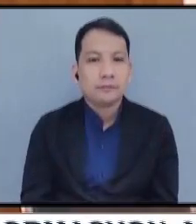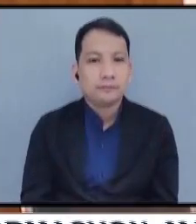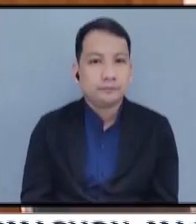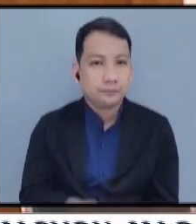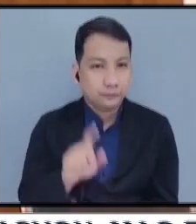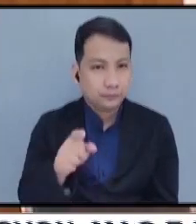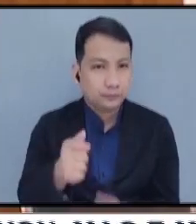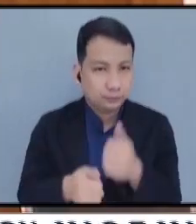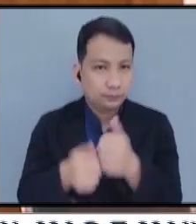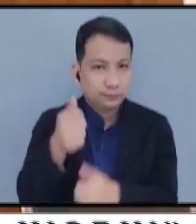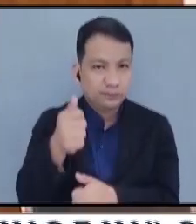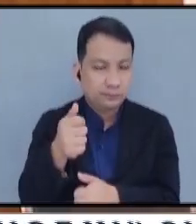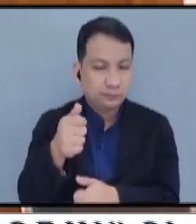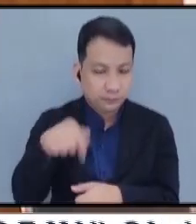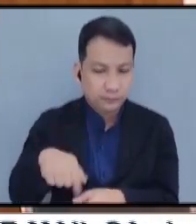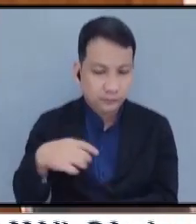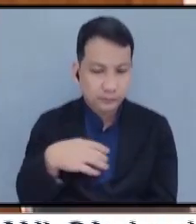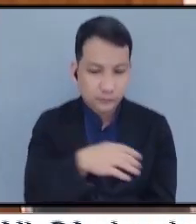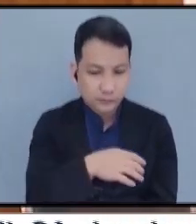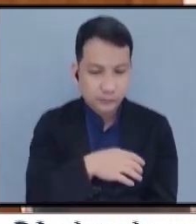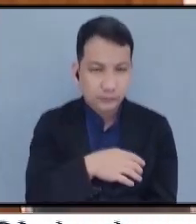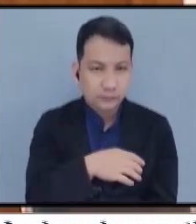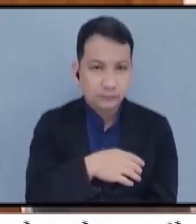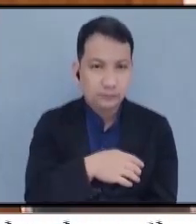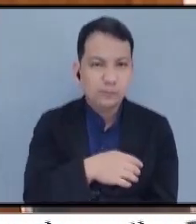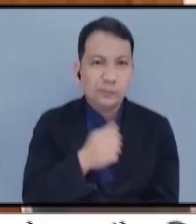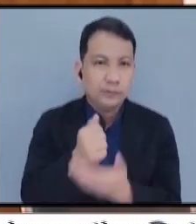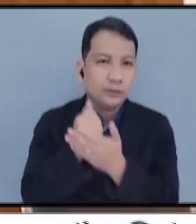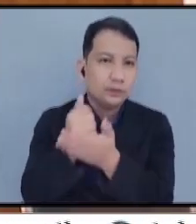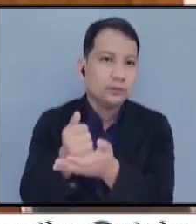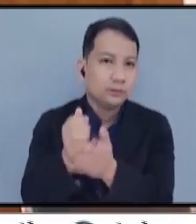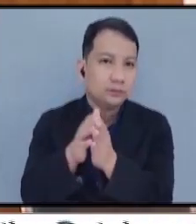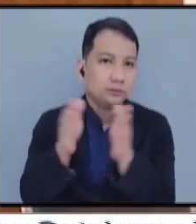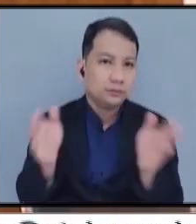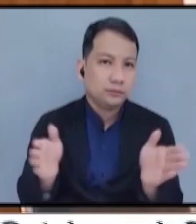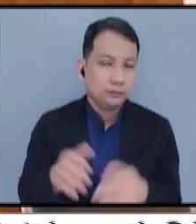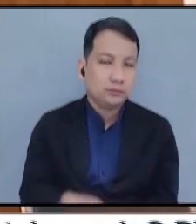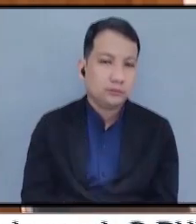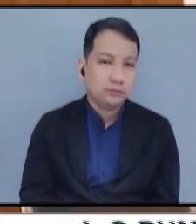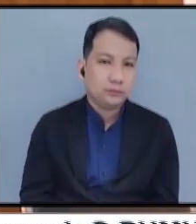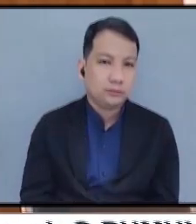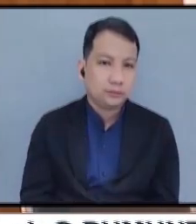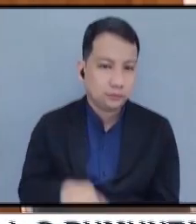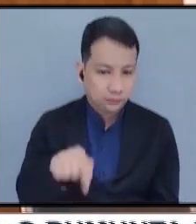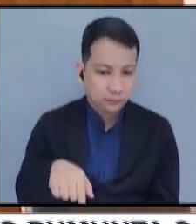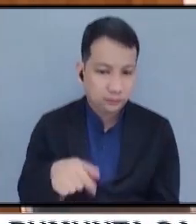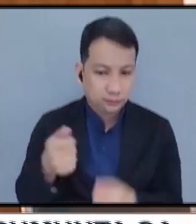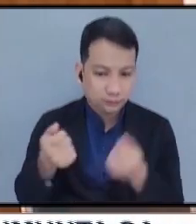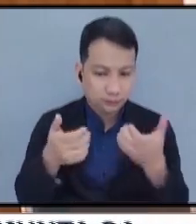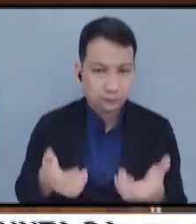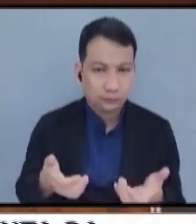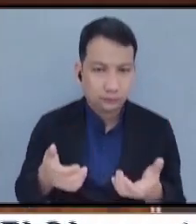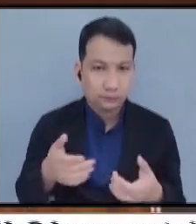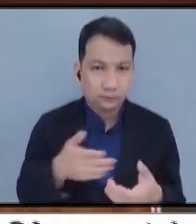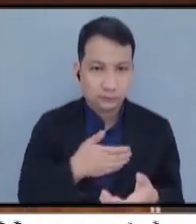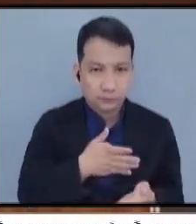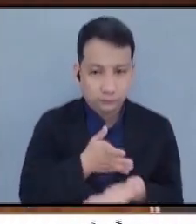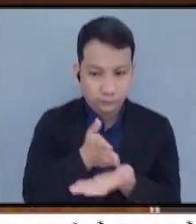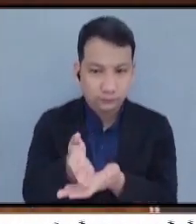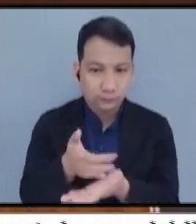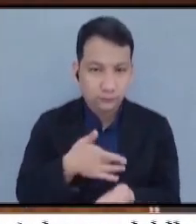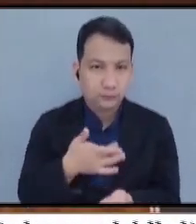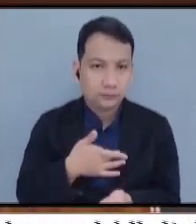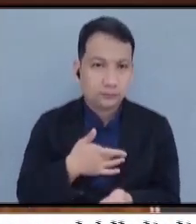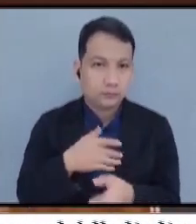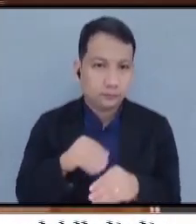lower house, nang sa ganun ay makatulong ng malaki. Hindi lamang po sa administrasyon, kundi maramdaman ng taong bayan. Ang parati